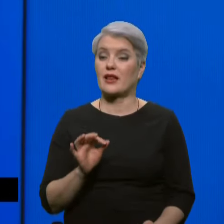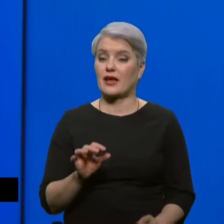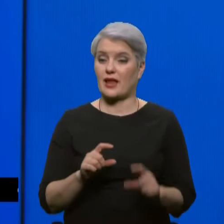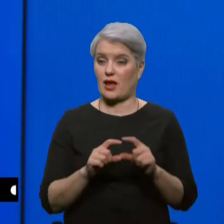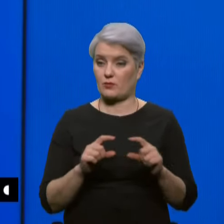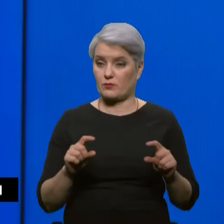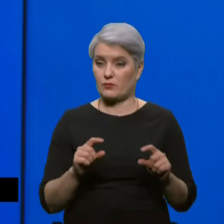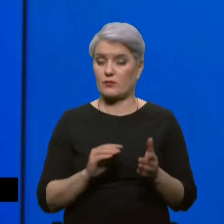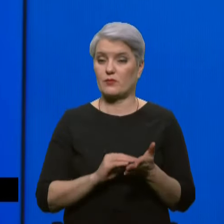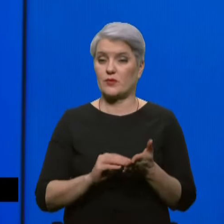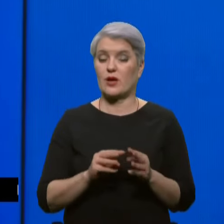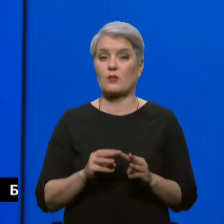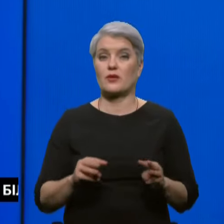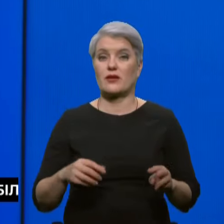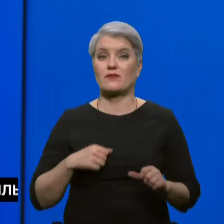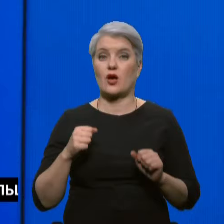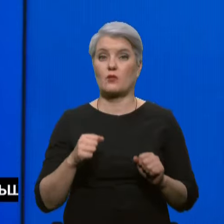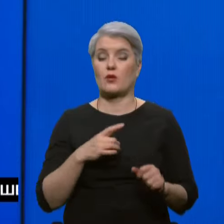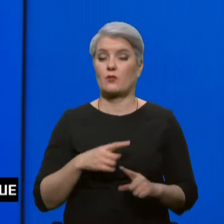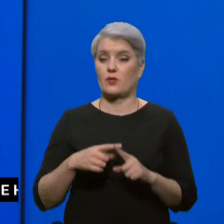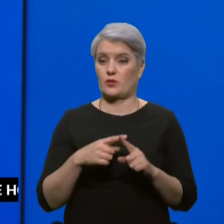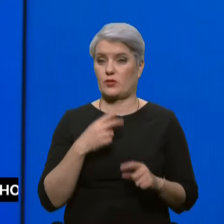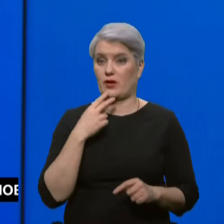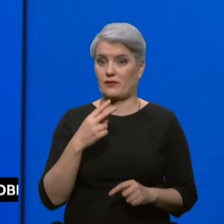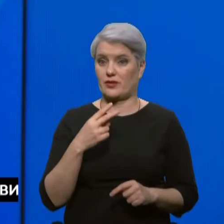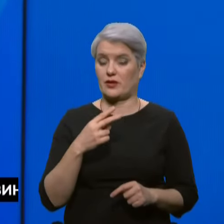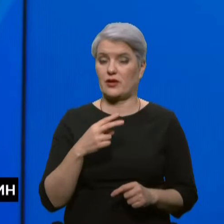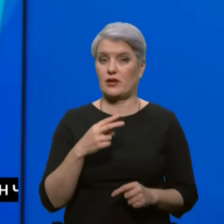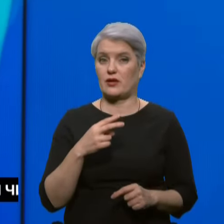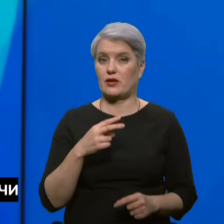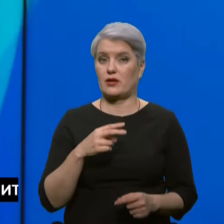Про це у телеграмі повідомили Міністерство оборони Білорусі. На ньому видно посадку у